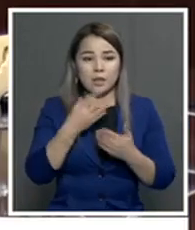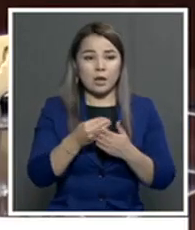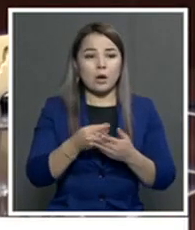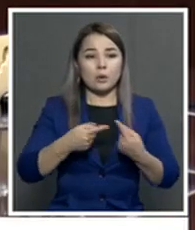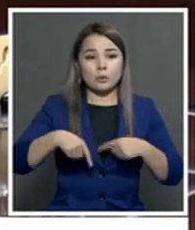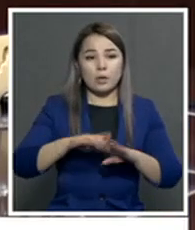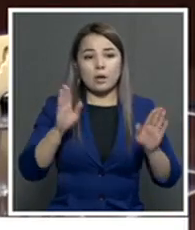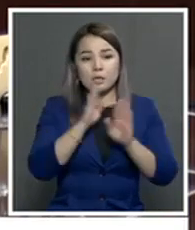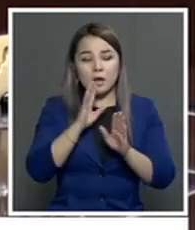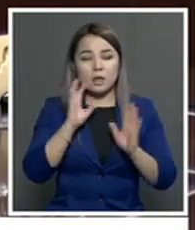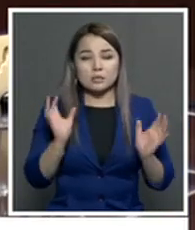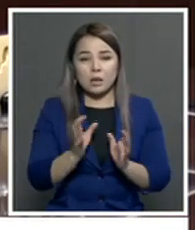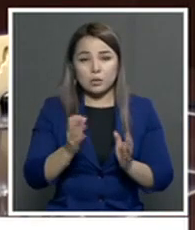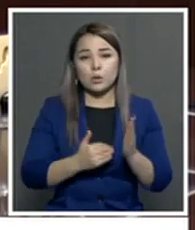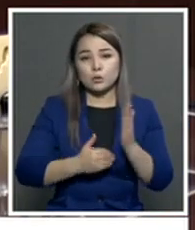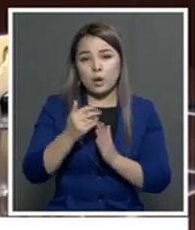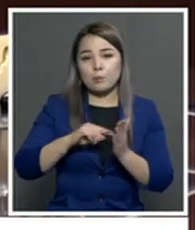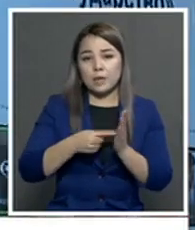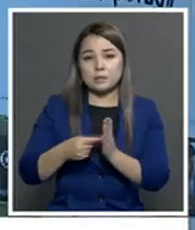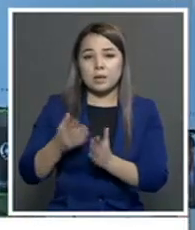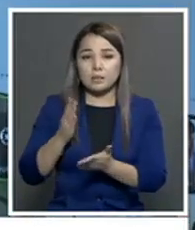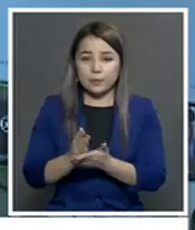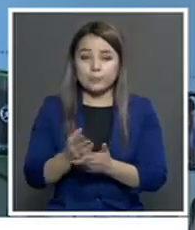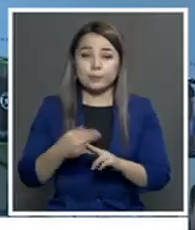ортаны сақтау бойынша жоғары мақсаттар қояды.